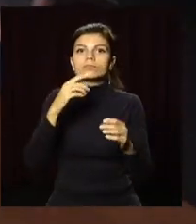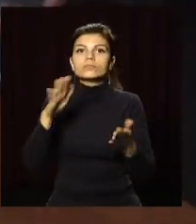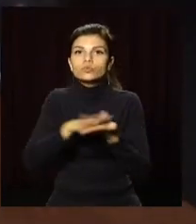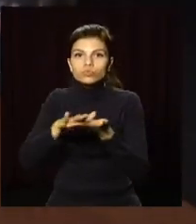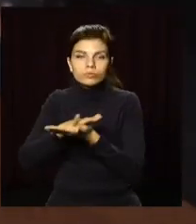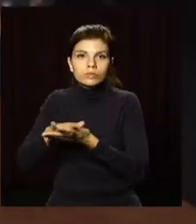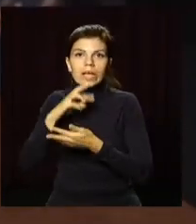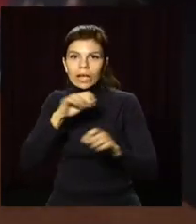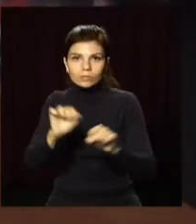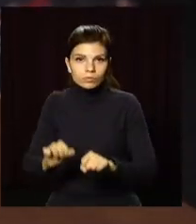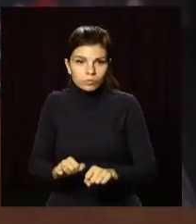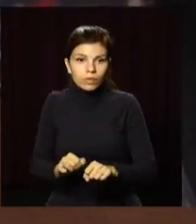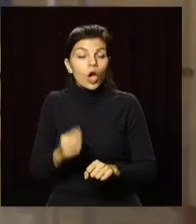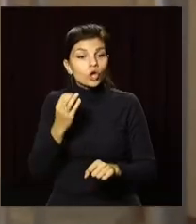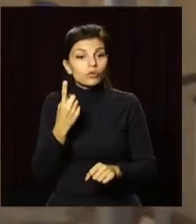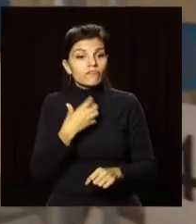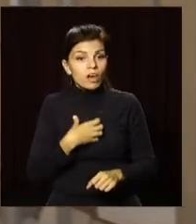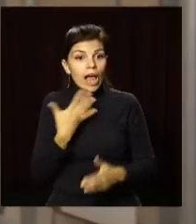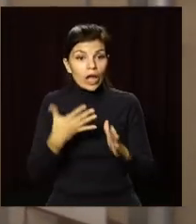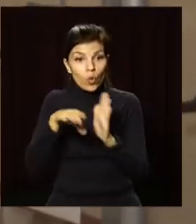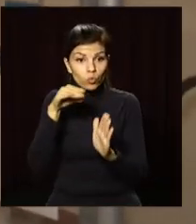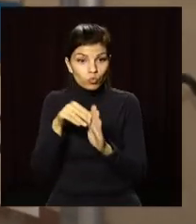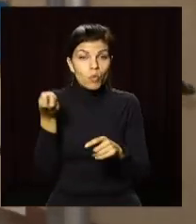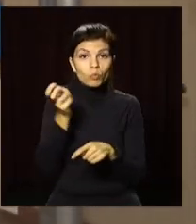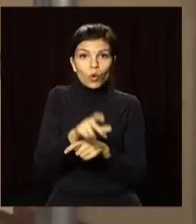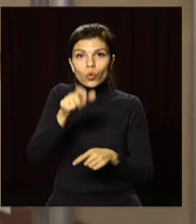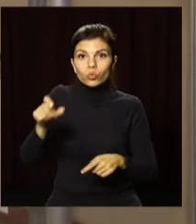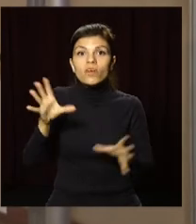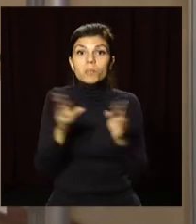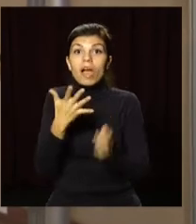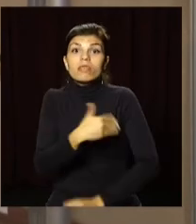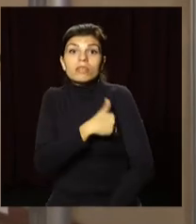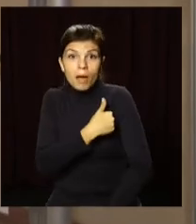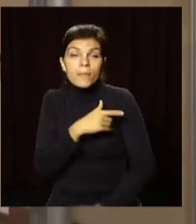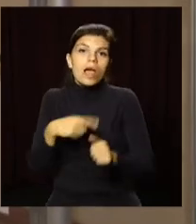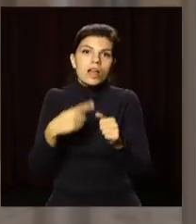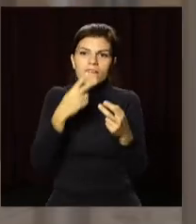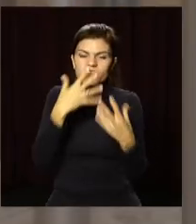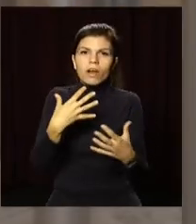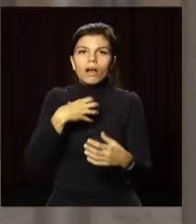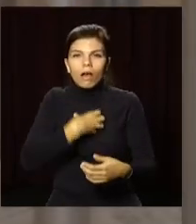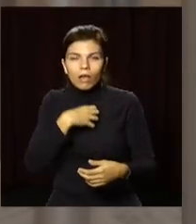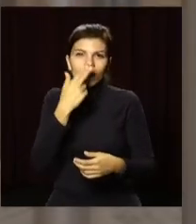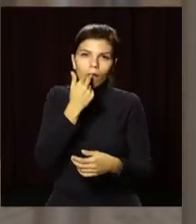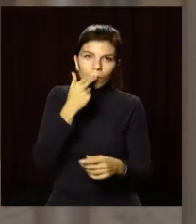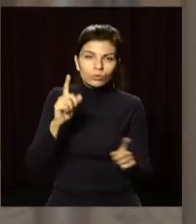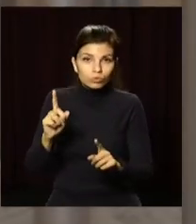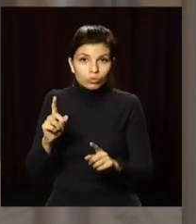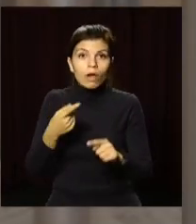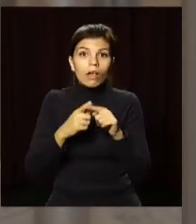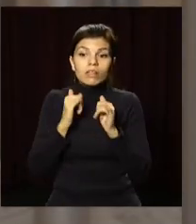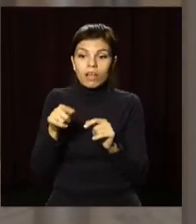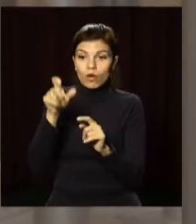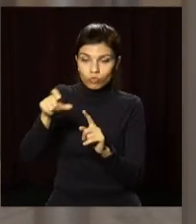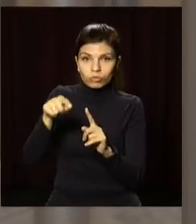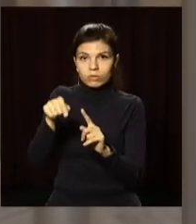волевиявлення. І ще один момент. Якщо на дільницю приходитимуть люди з температурою або ознаками респіраторних захворювань, для таких